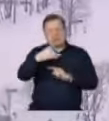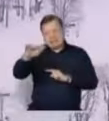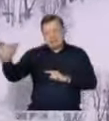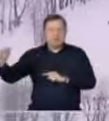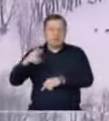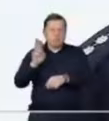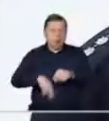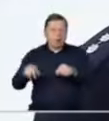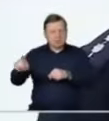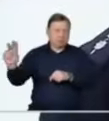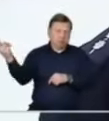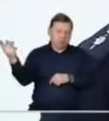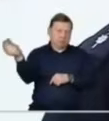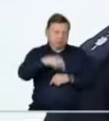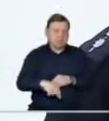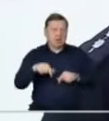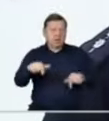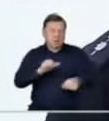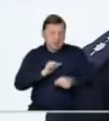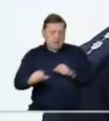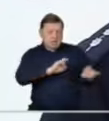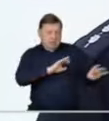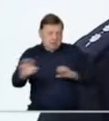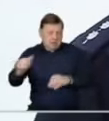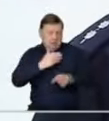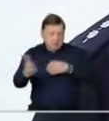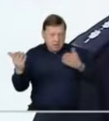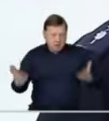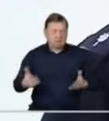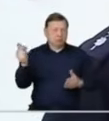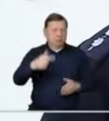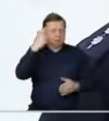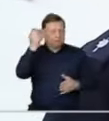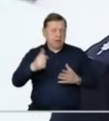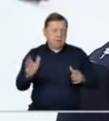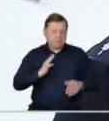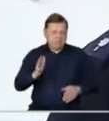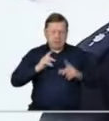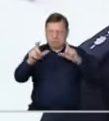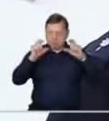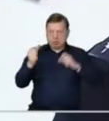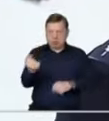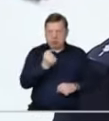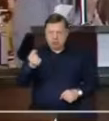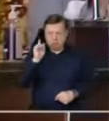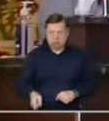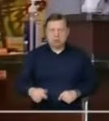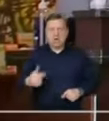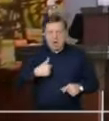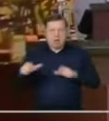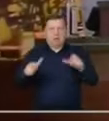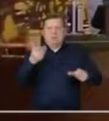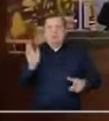komend. Cały czas mamy stan epidemii. Należy pamiętać o bezpieczeństwie. Będą nosili maseczki. Myślę, że wówczas nasze interwencje nie będą